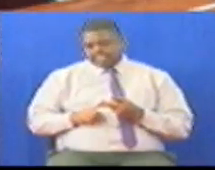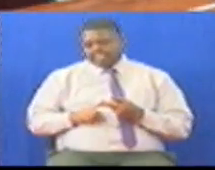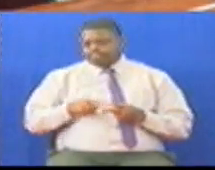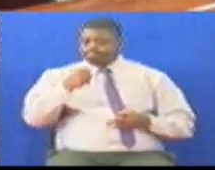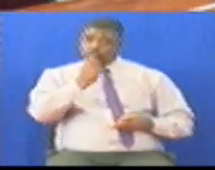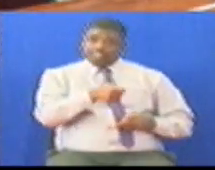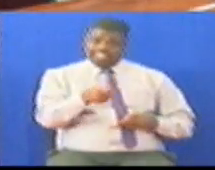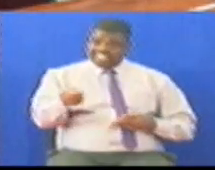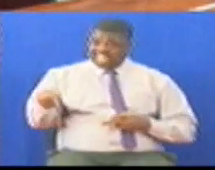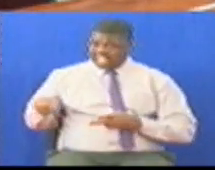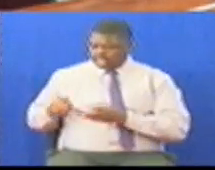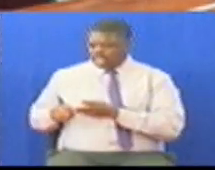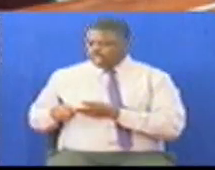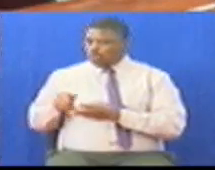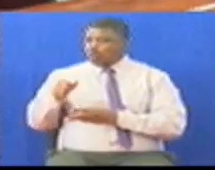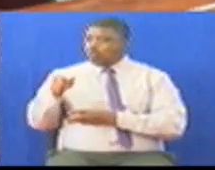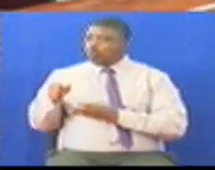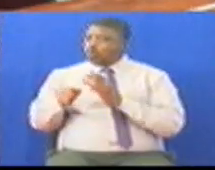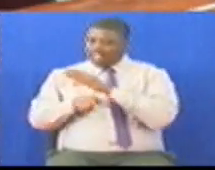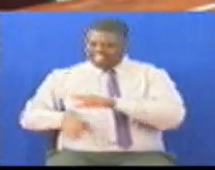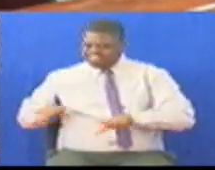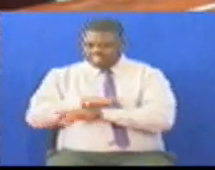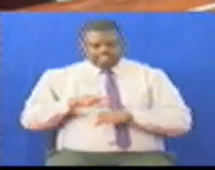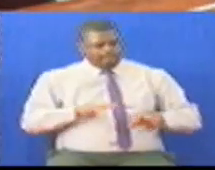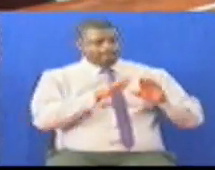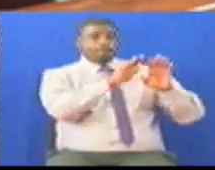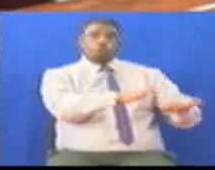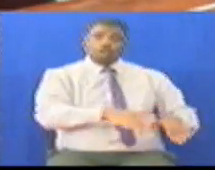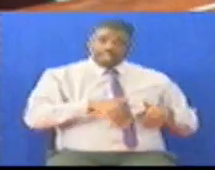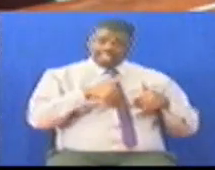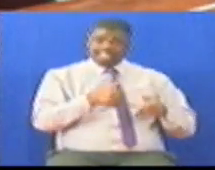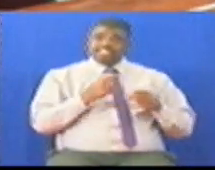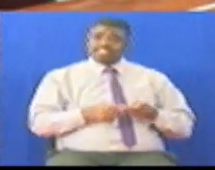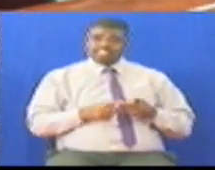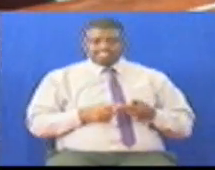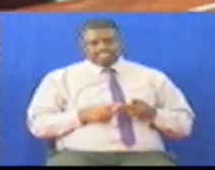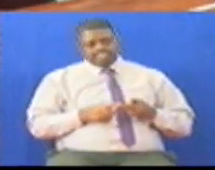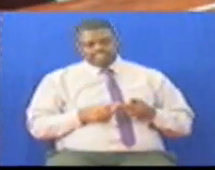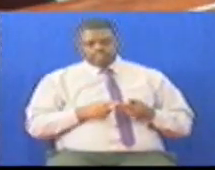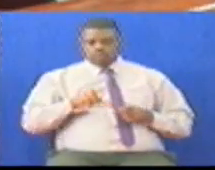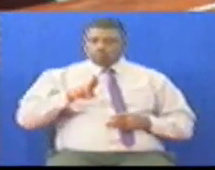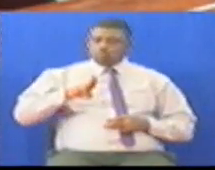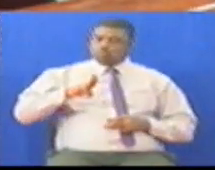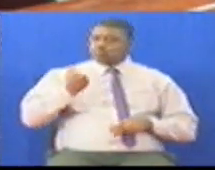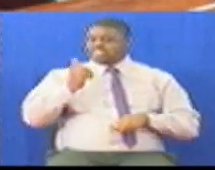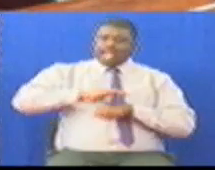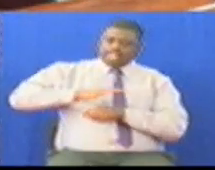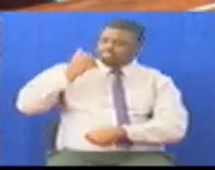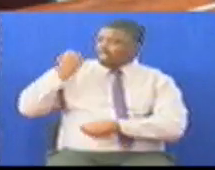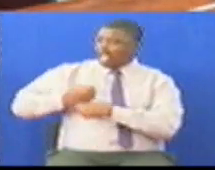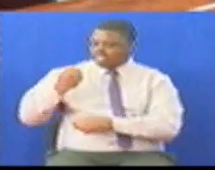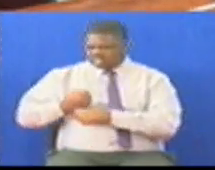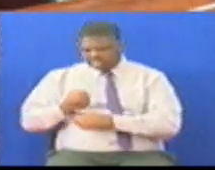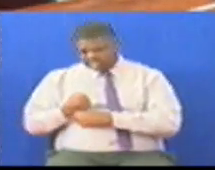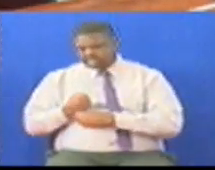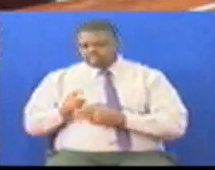Nawapongeza pia wenye viti wa bunge kwa ustadi wa kazi wanayoifanya